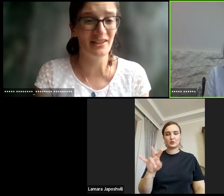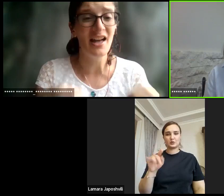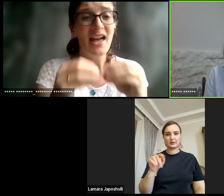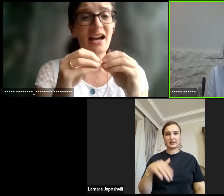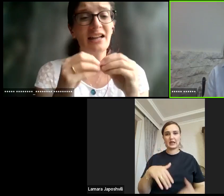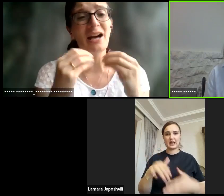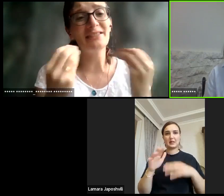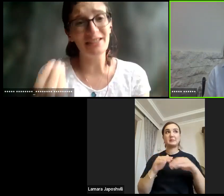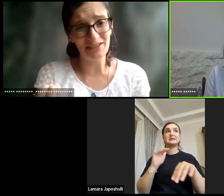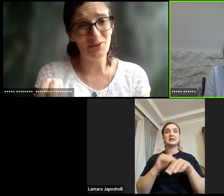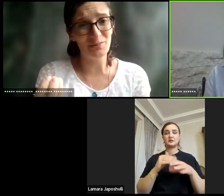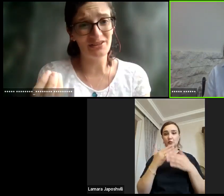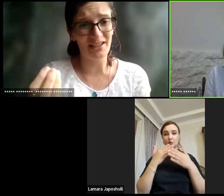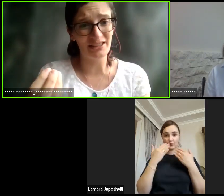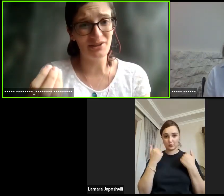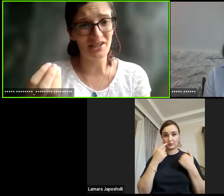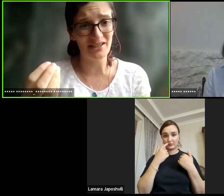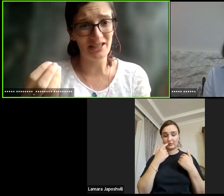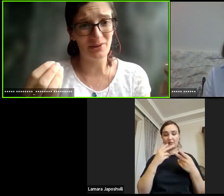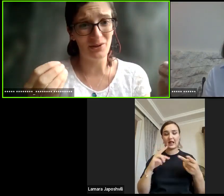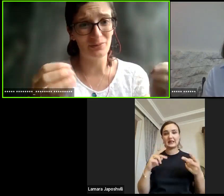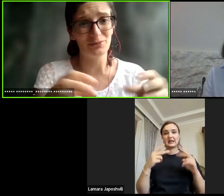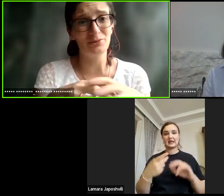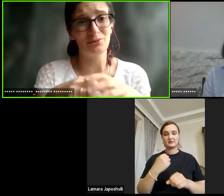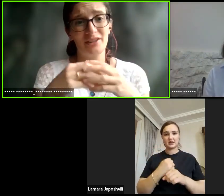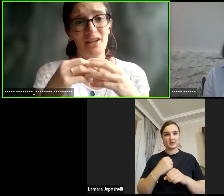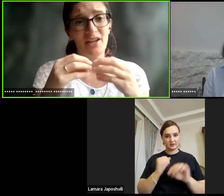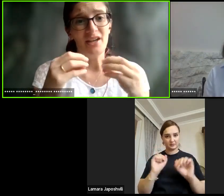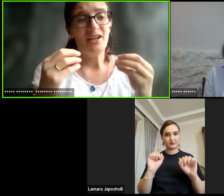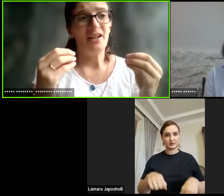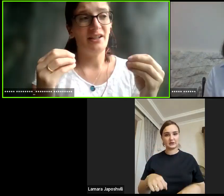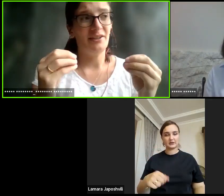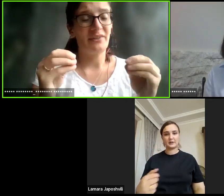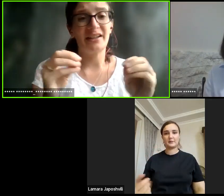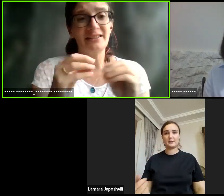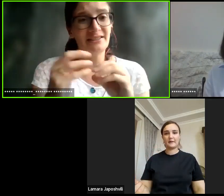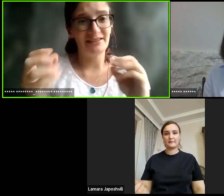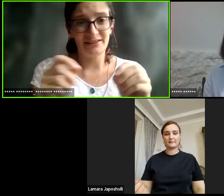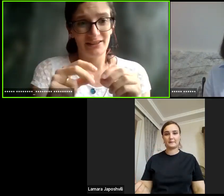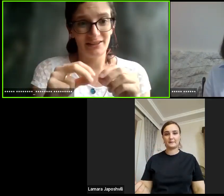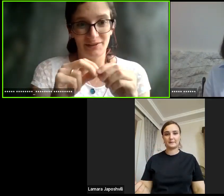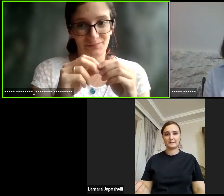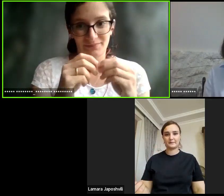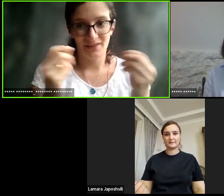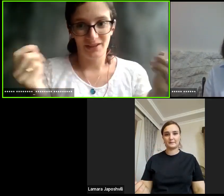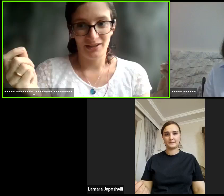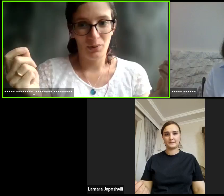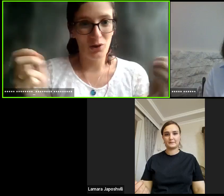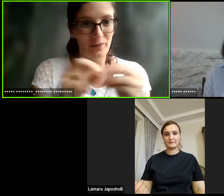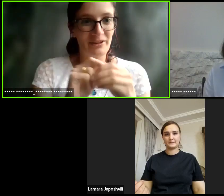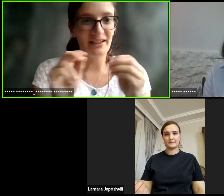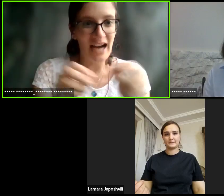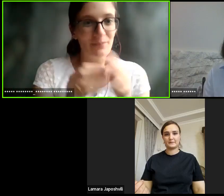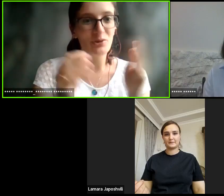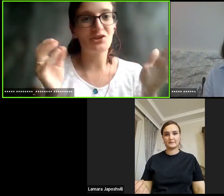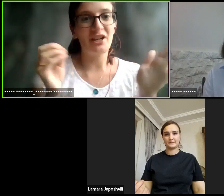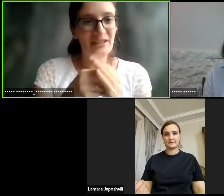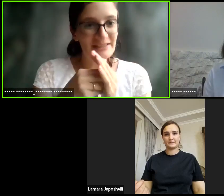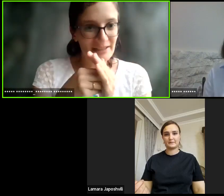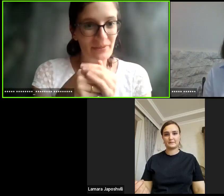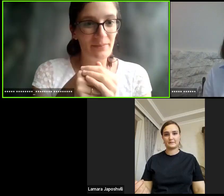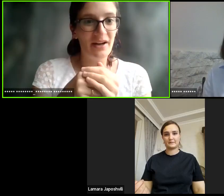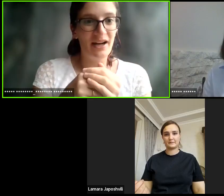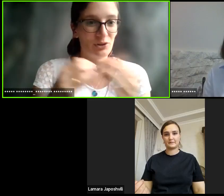არის ამისიდან. ანუ ალტერნატივების გაკეთება შეიძლება ხოლმე თქვათ რეზინის ფორმებიდან